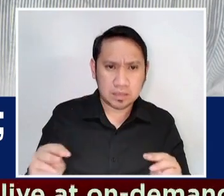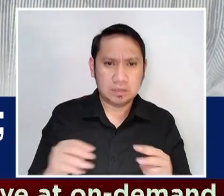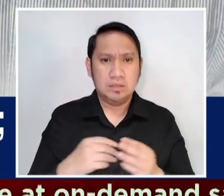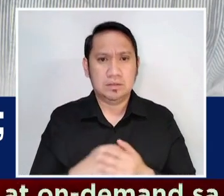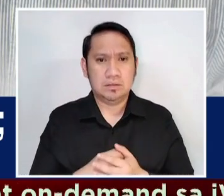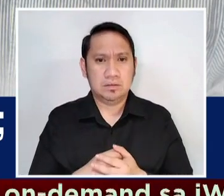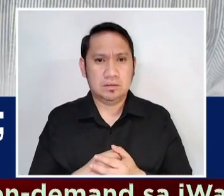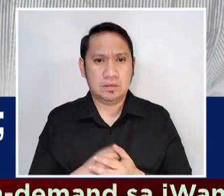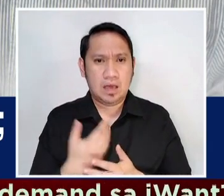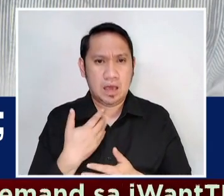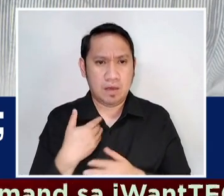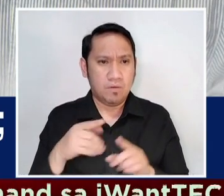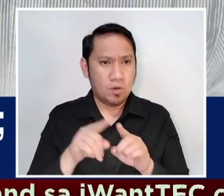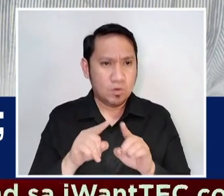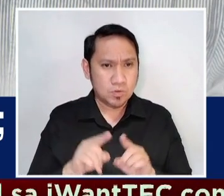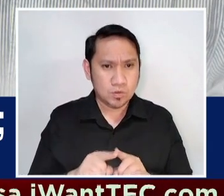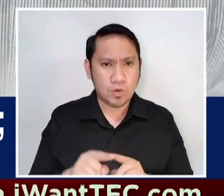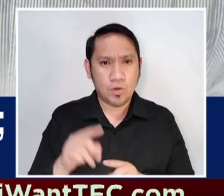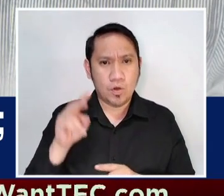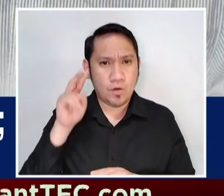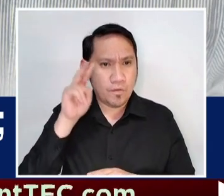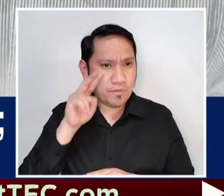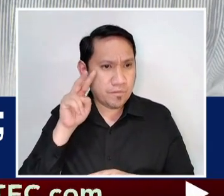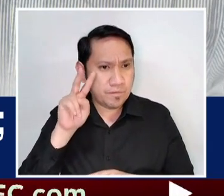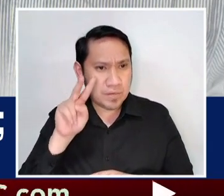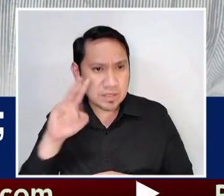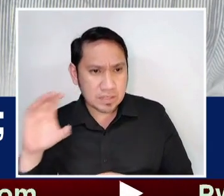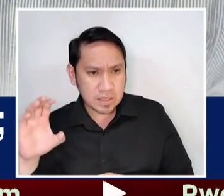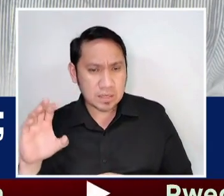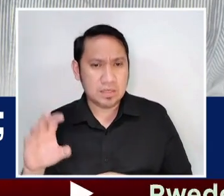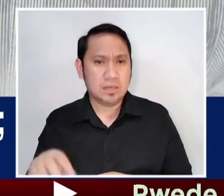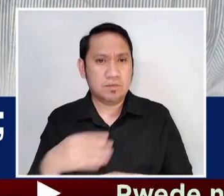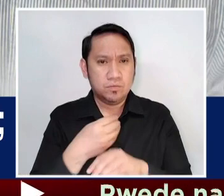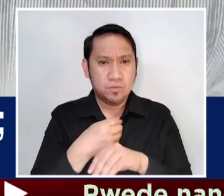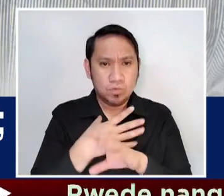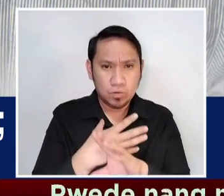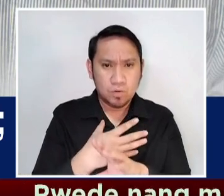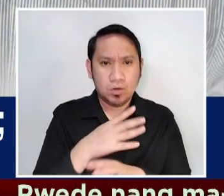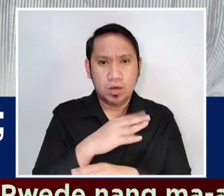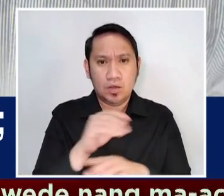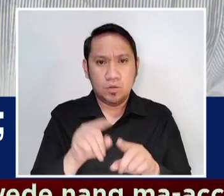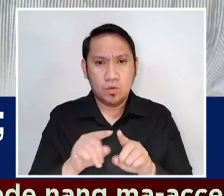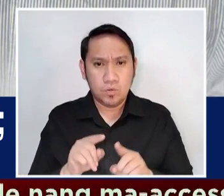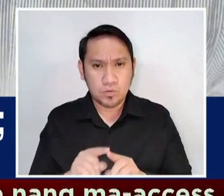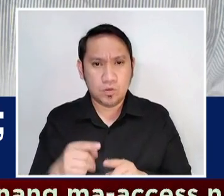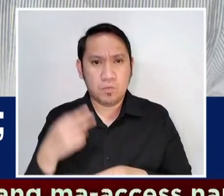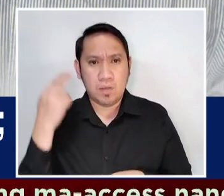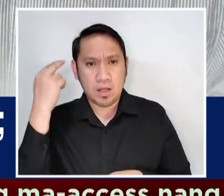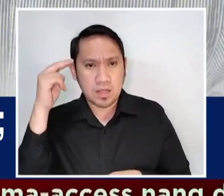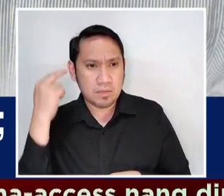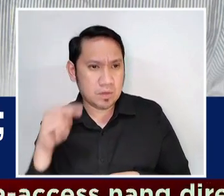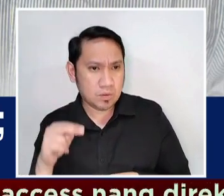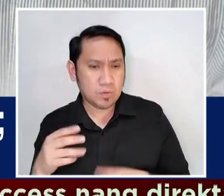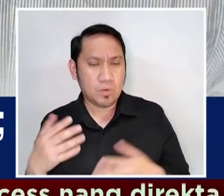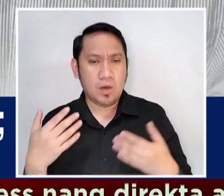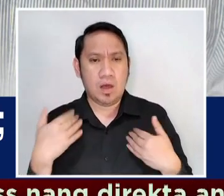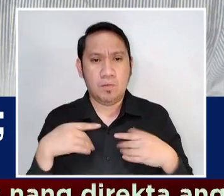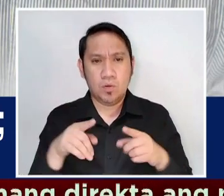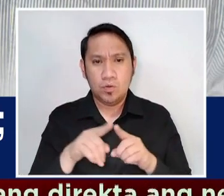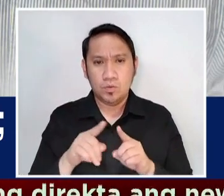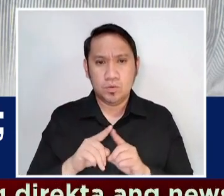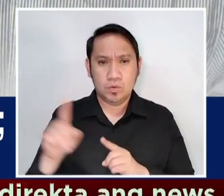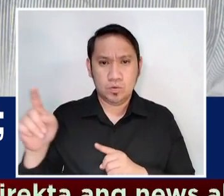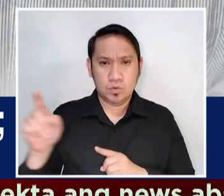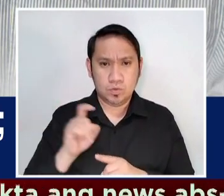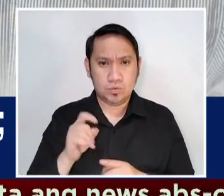mga chat, video calls, even yung mga pamangkin ko, yung mga Percy, nakakatanggap din ng mga ganong malisyosong text. Ano? Kaya